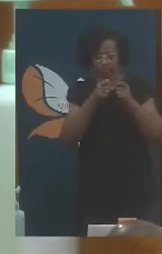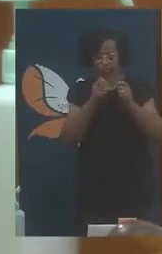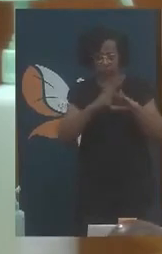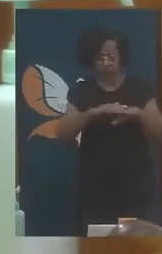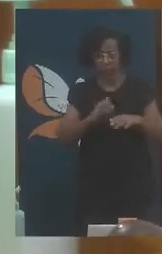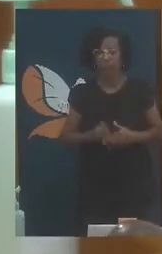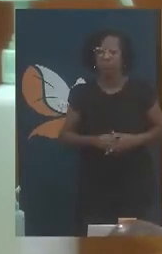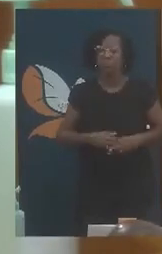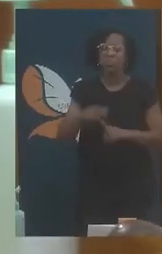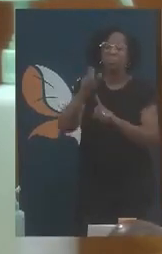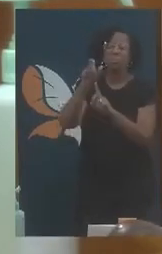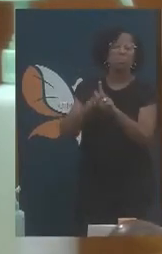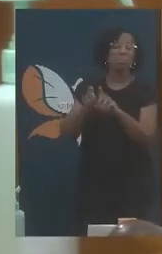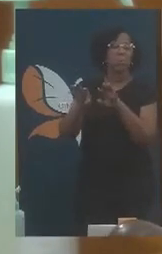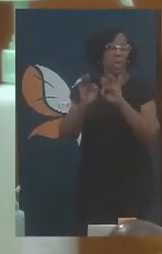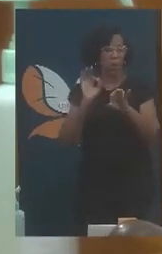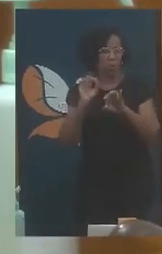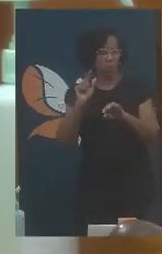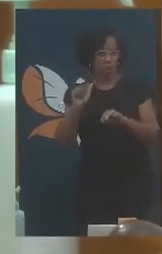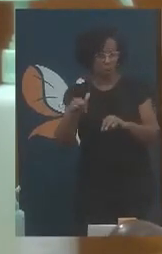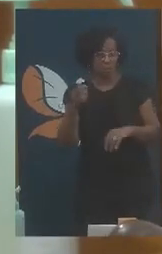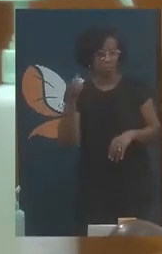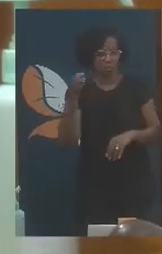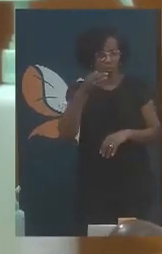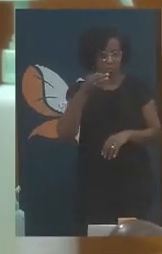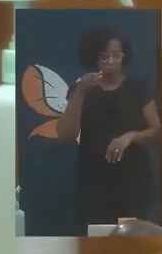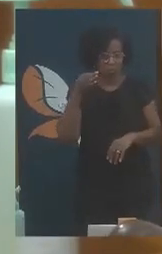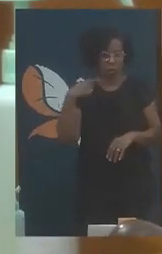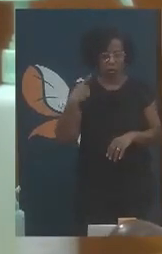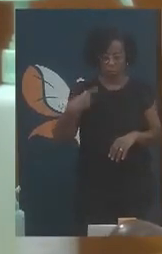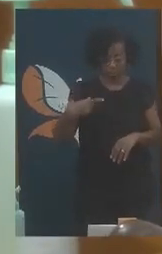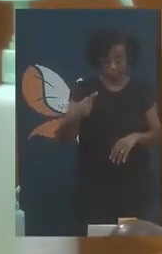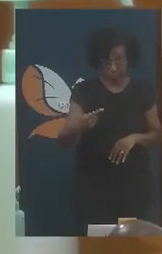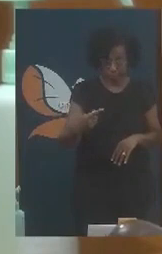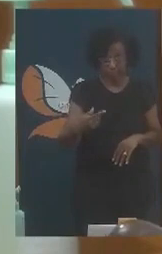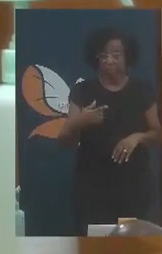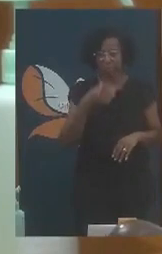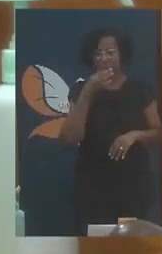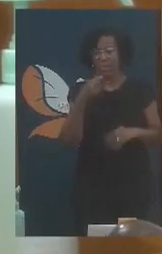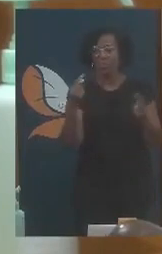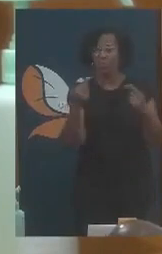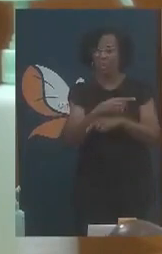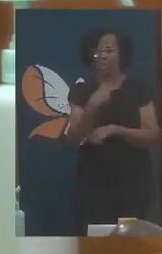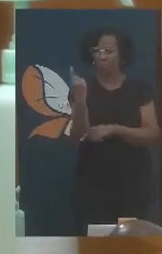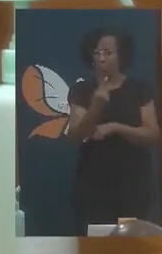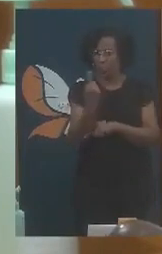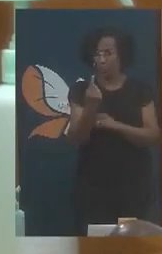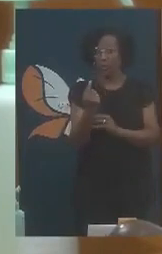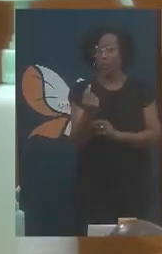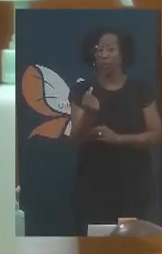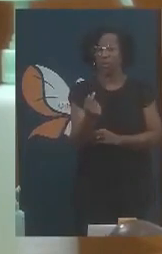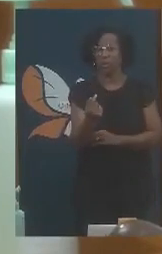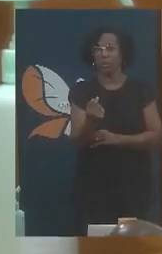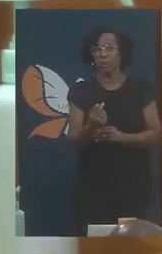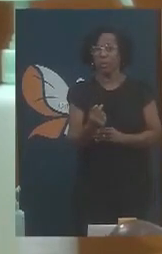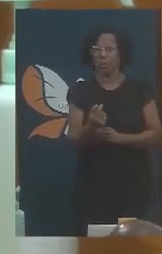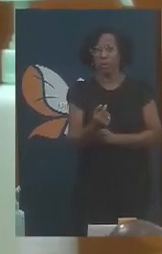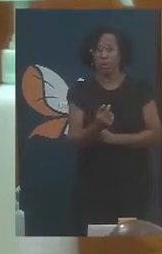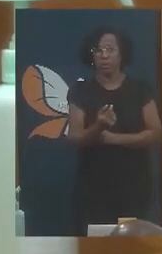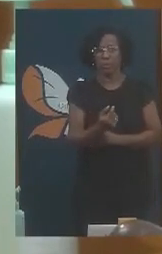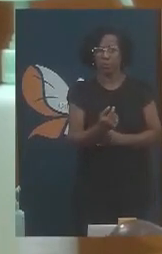Il y a un élu qui systématiquement veut contredire, et je prétends dans notre groupe, tout ce que je dis.